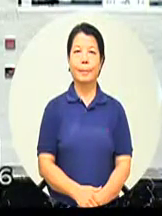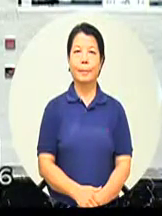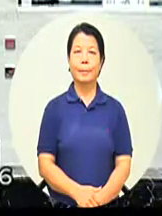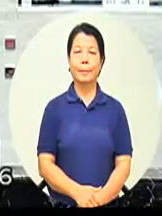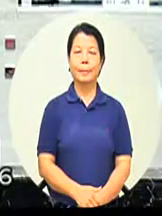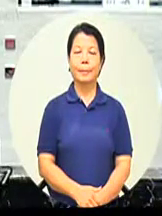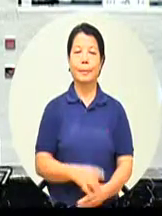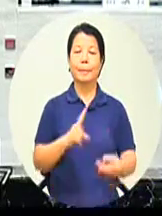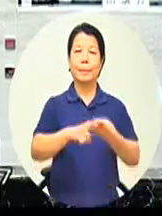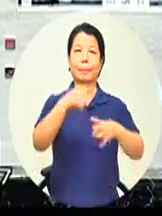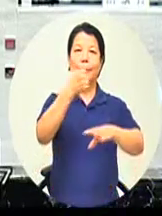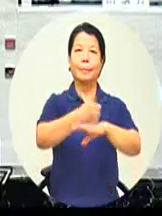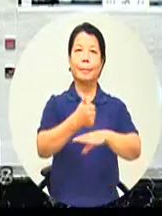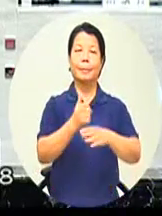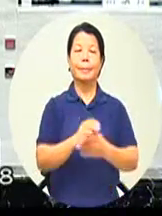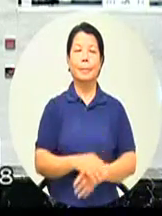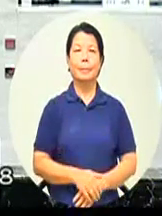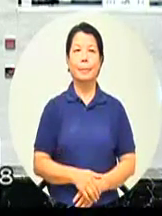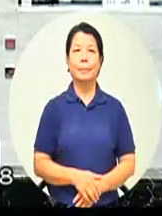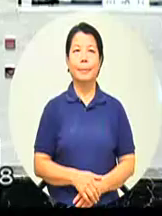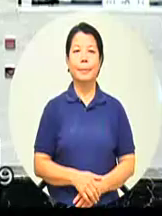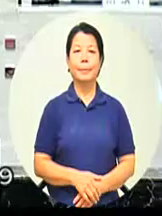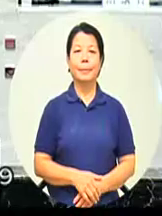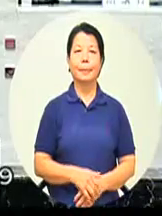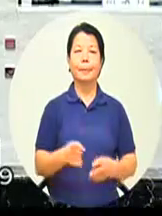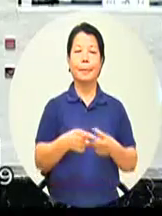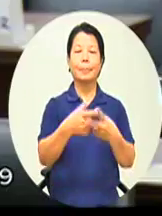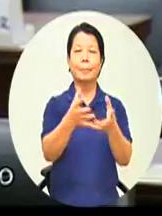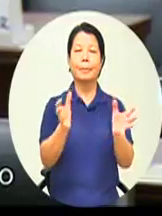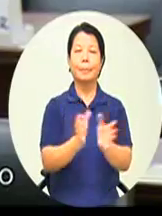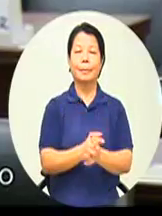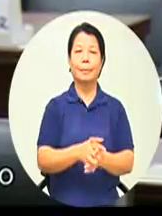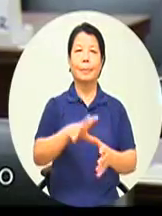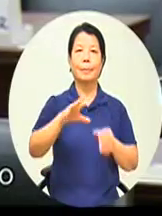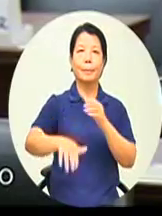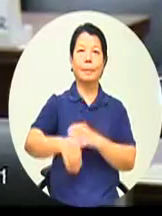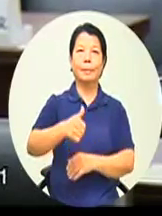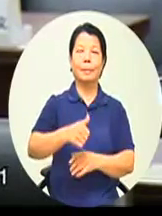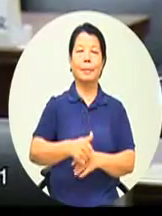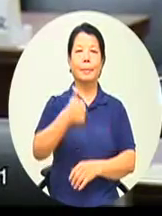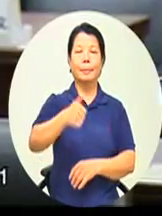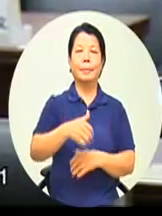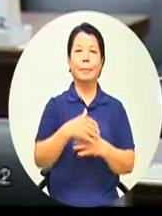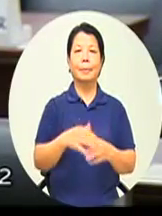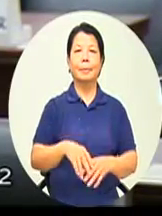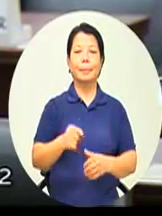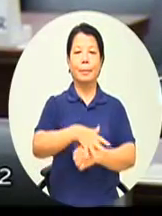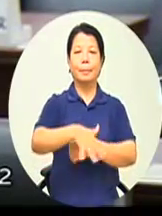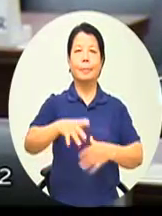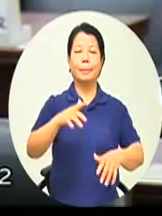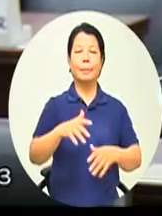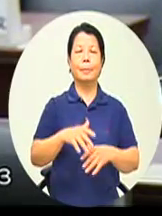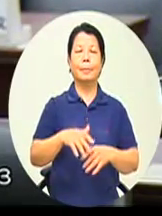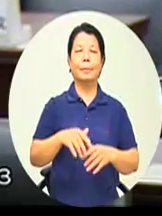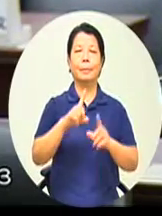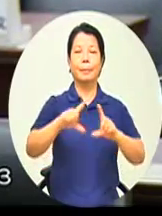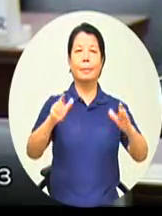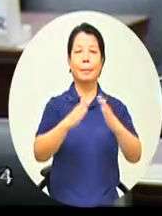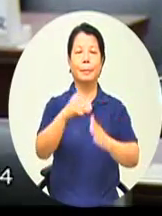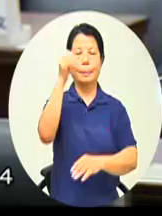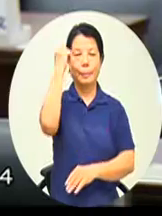啊，主席，啊，咱教小组，咱的局长，咱的主管单位，大家早安。